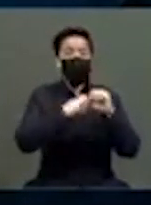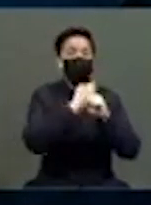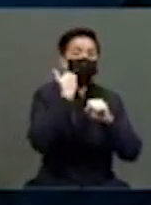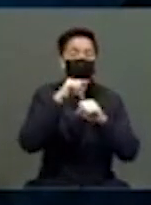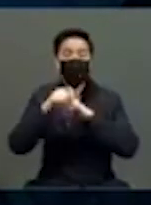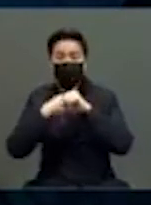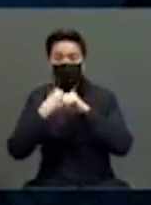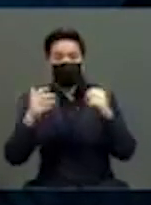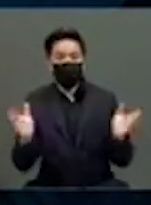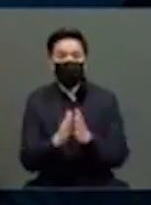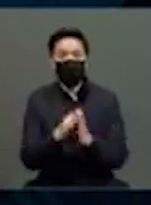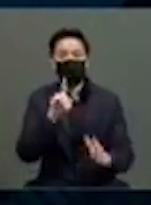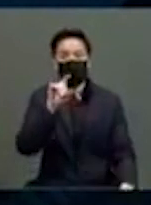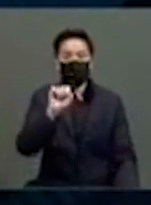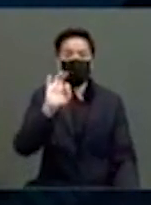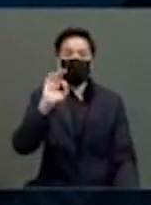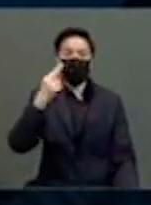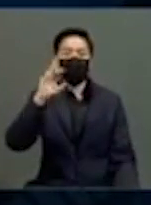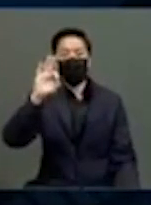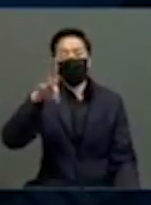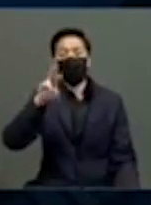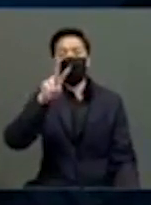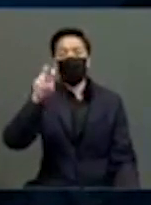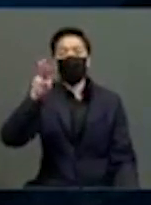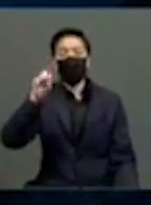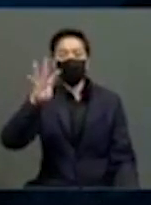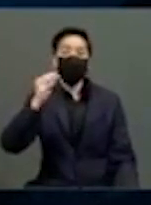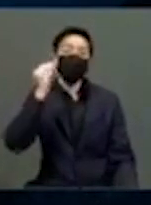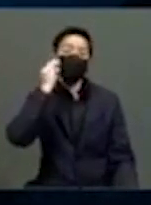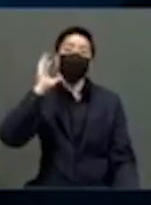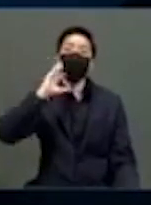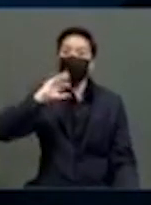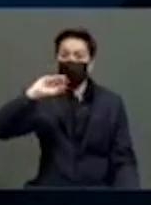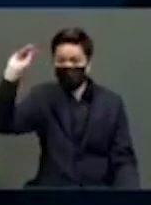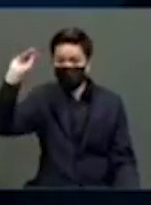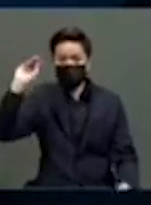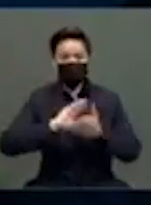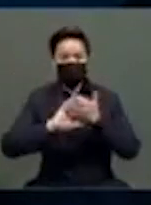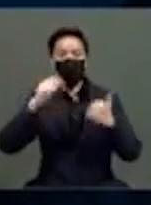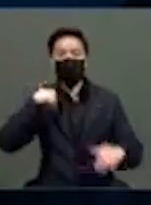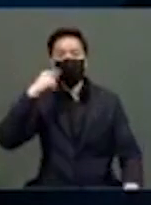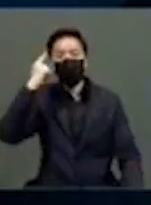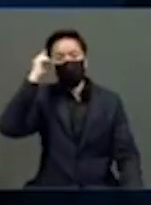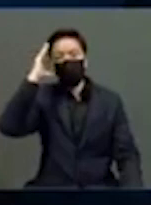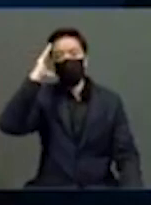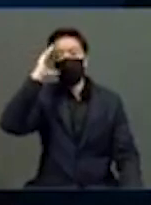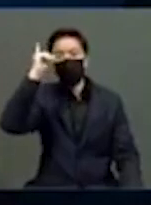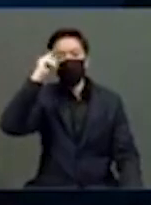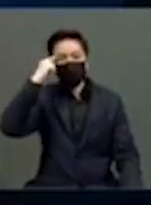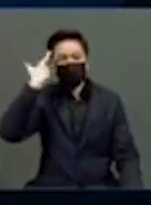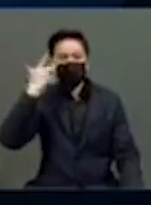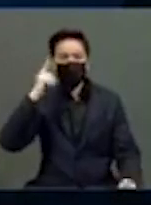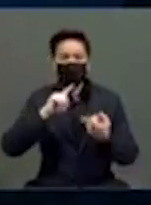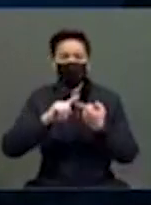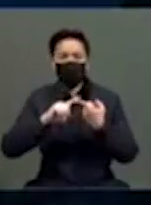ถึงปัจจุบันนี้199000 264รายนะครับพรุ่งนี้ก็น่าจะขึ้นถึง